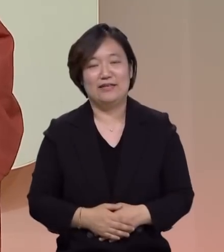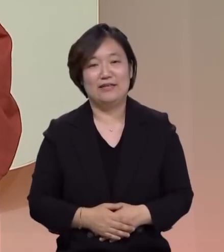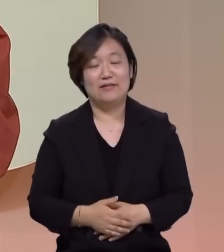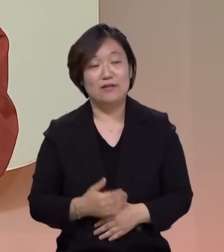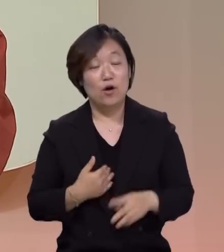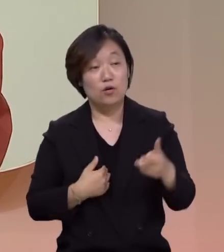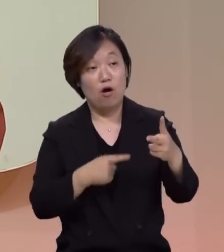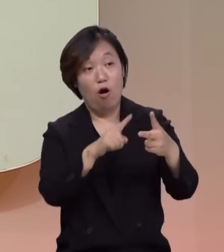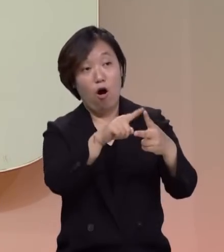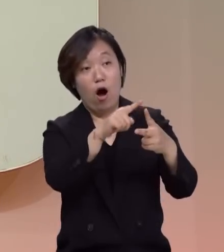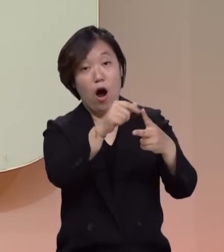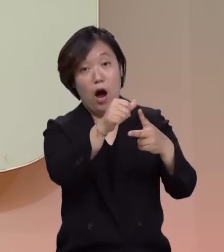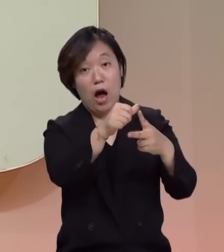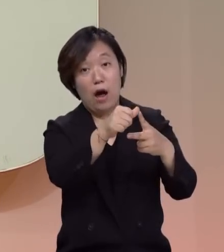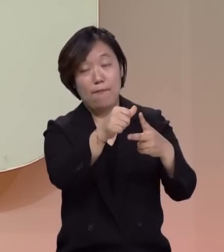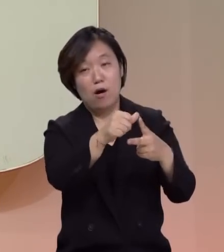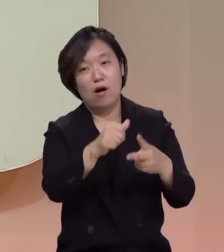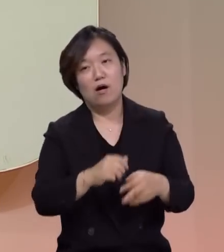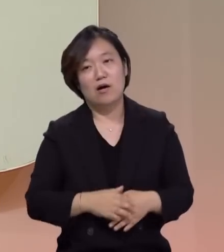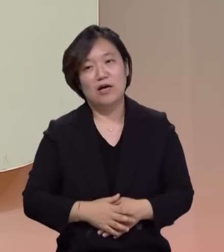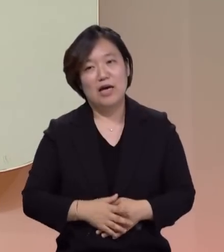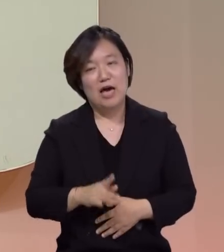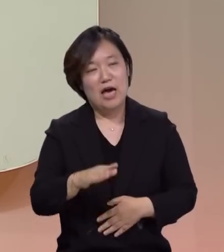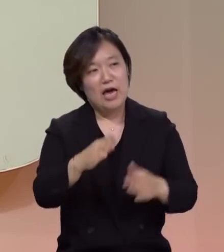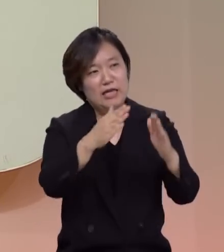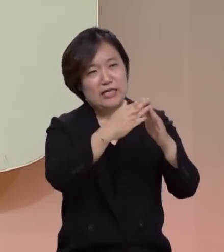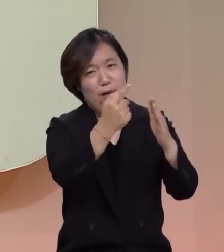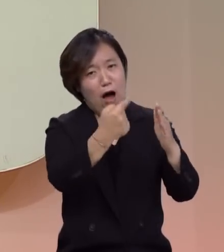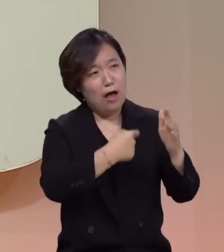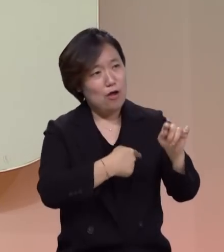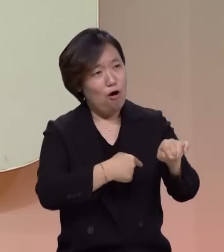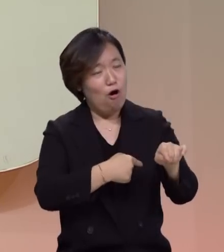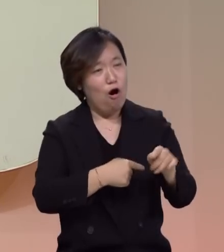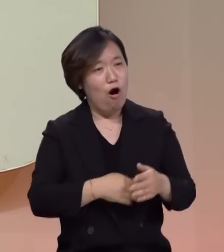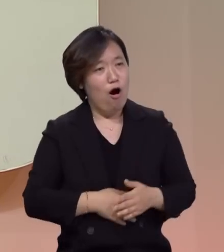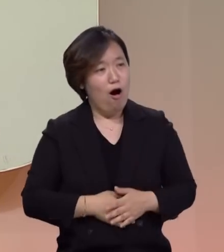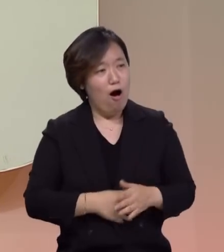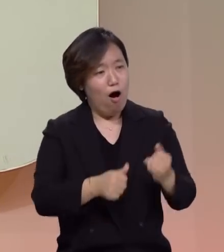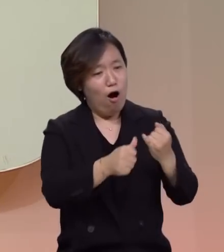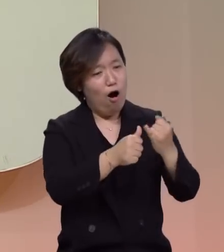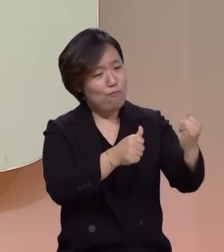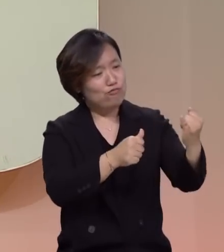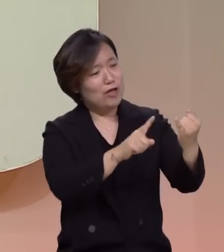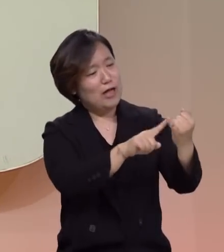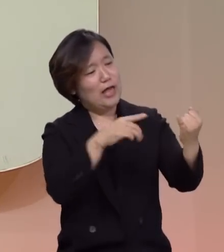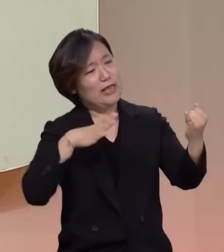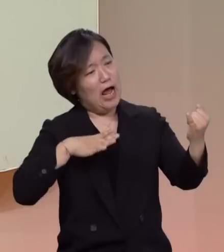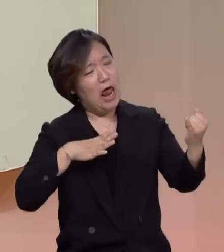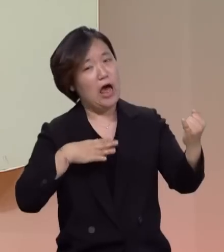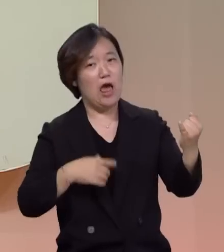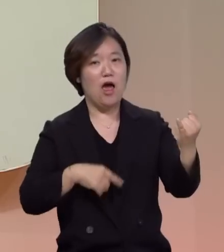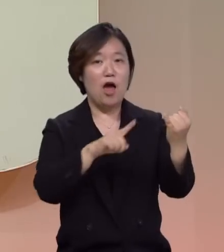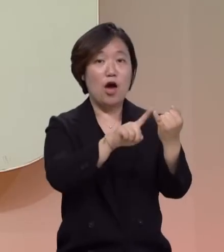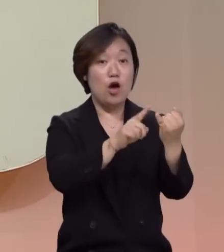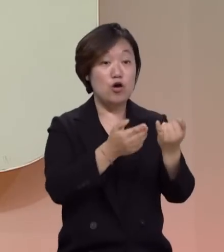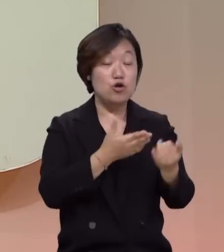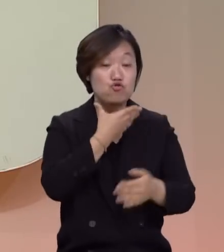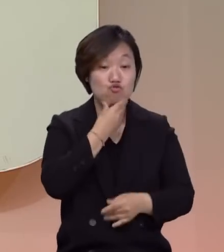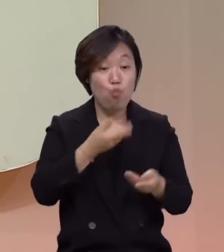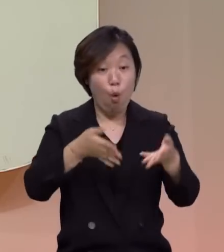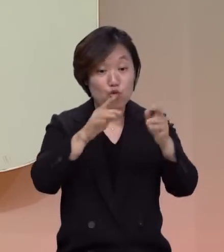첫 번째 나무꾼이 이제 집에 와 가지고 부인한테 막 자랑을 하는 거예요 여보이 복주머니가 뭔지 아냐고